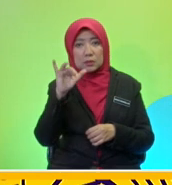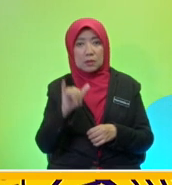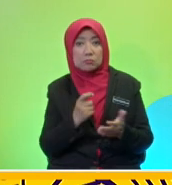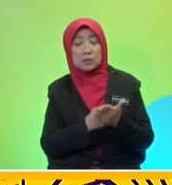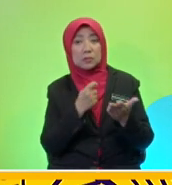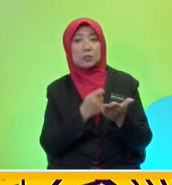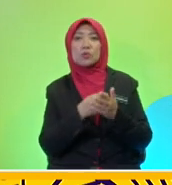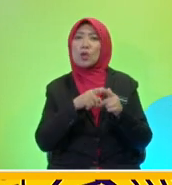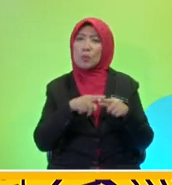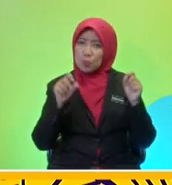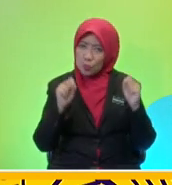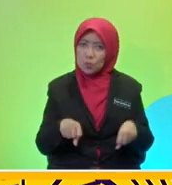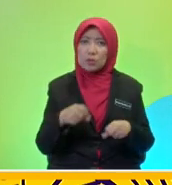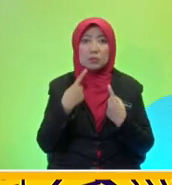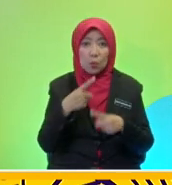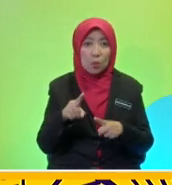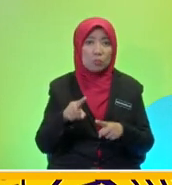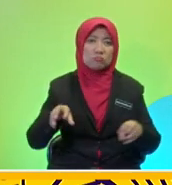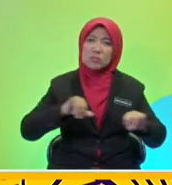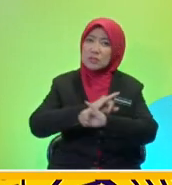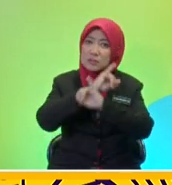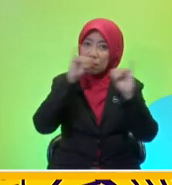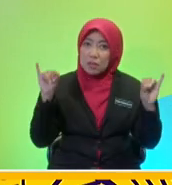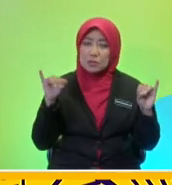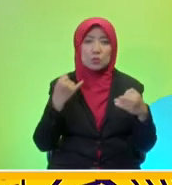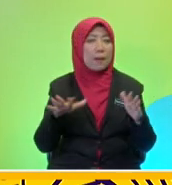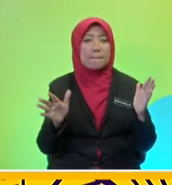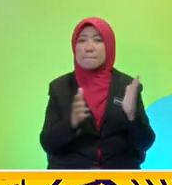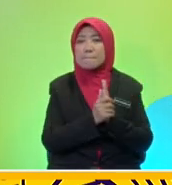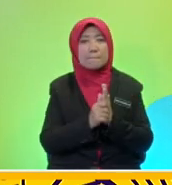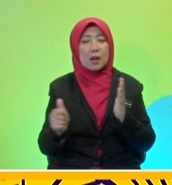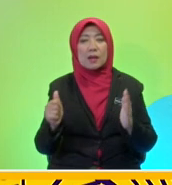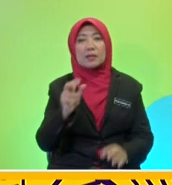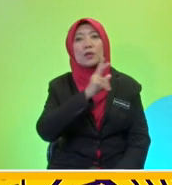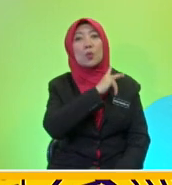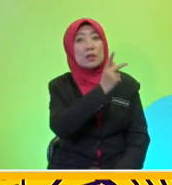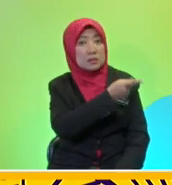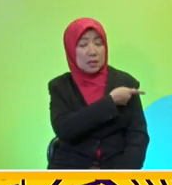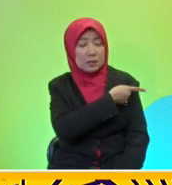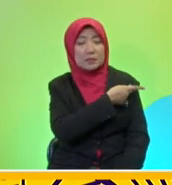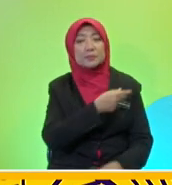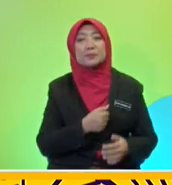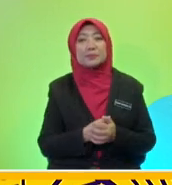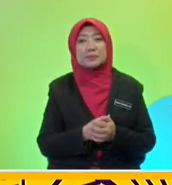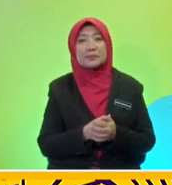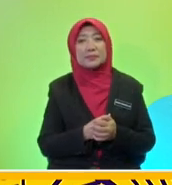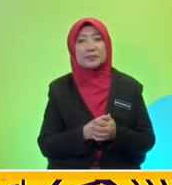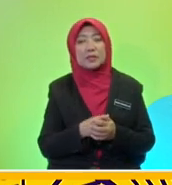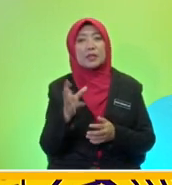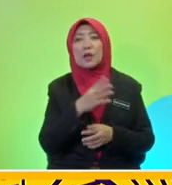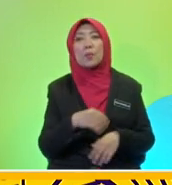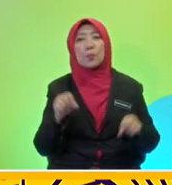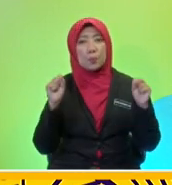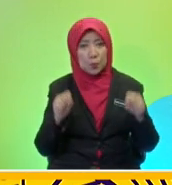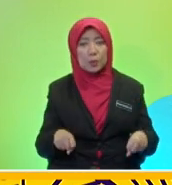mampu menyerang pada menguasai kemahiran ada pengetahuan dan boleh